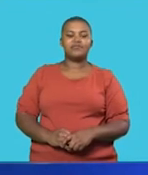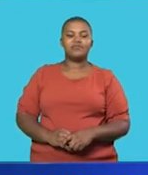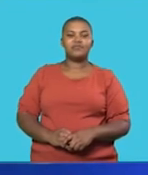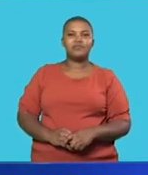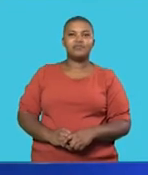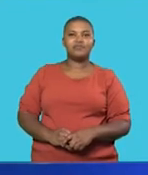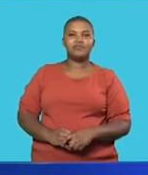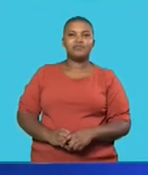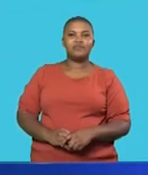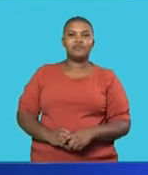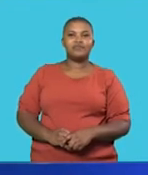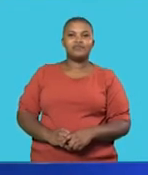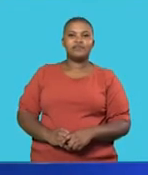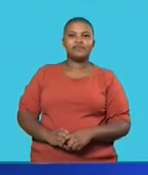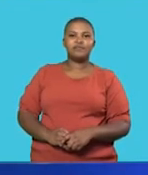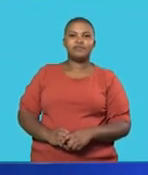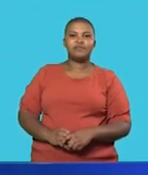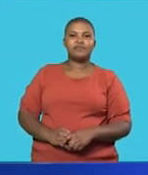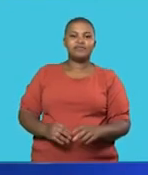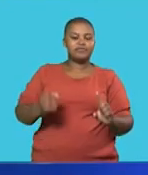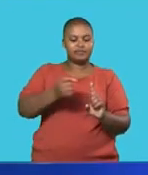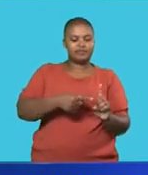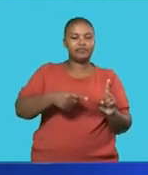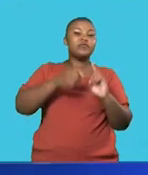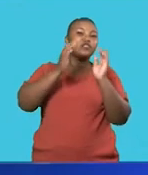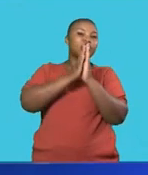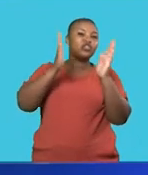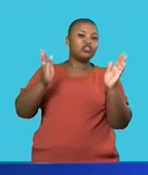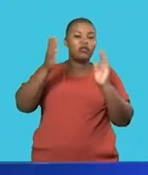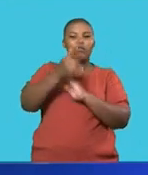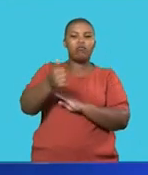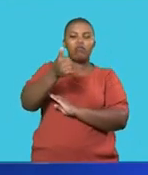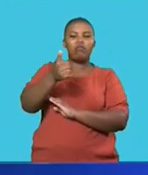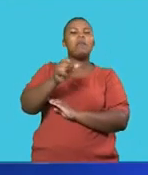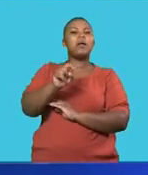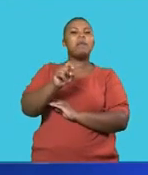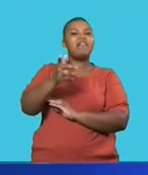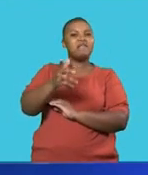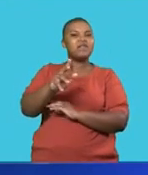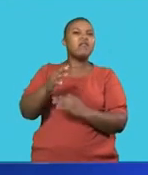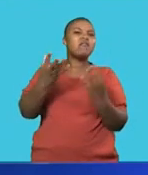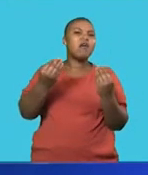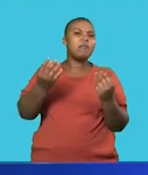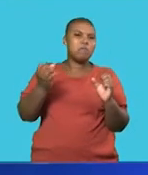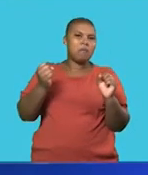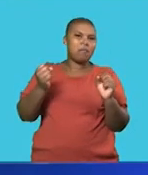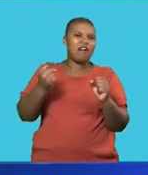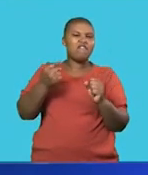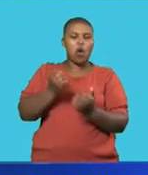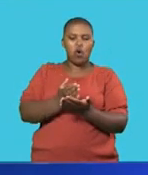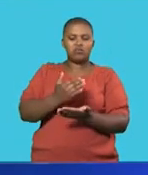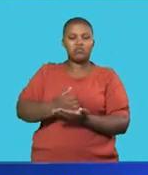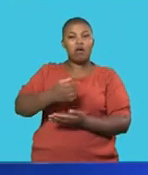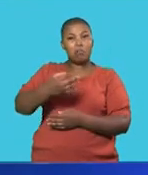Mokomeshenara wa sepolesa sa Gauteng leng Lieutenant-General Elias Mawela o phatlalladitse dipalo-palo tsa kotara ya bobedi ya selemo sa